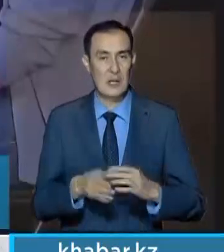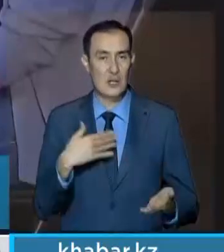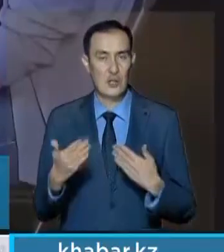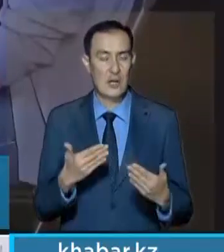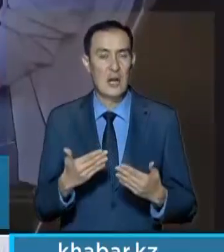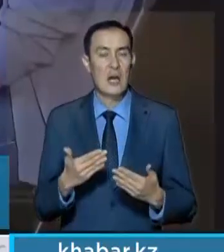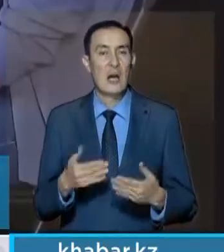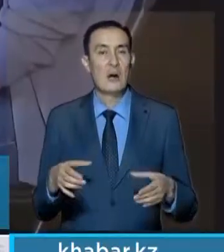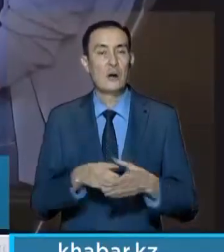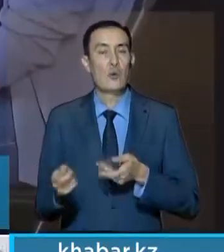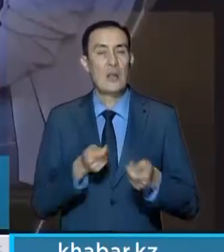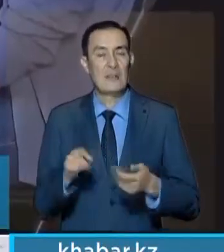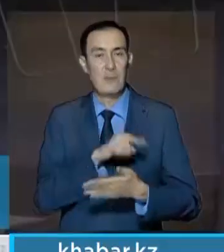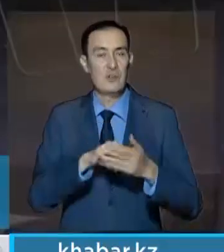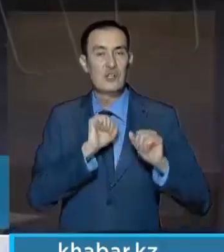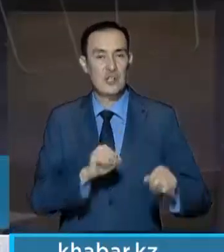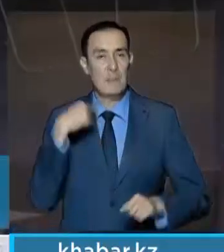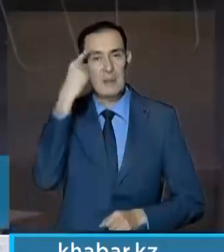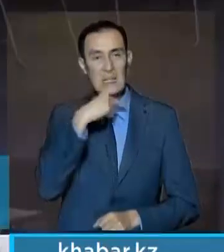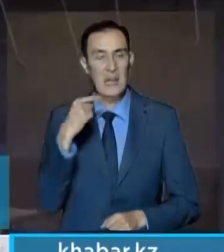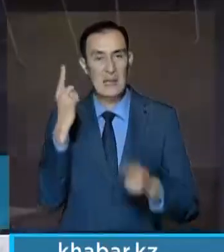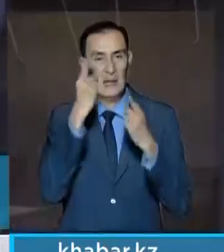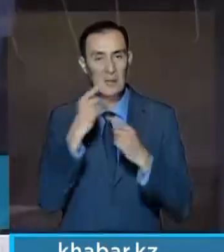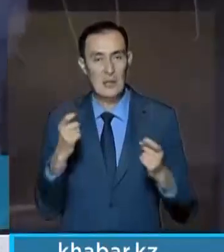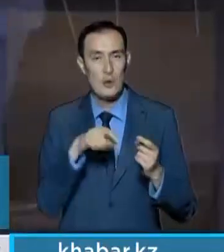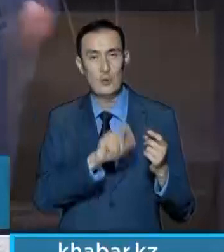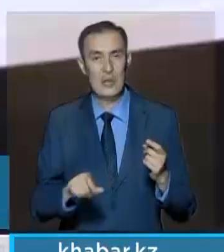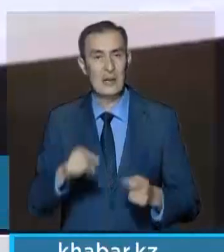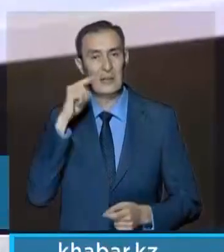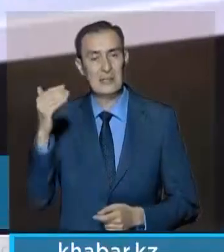Национальные регуляторы по вопросам защиты персональных данных Казахстана,